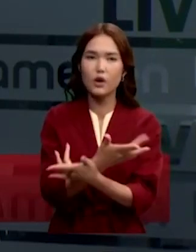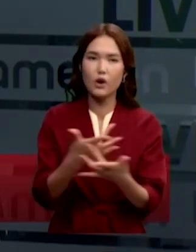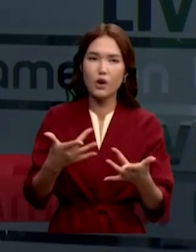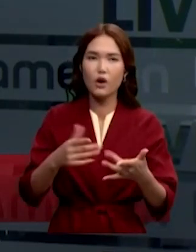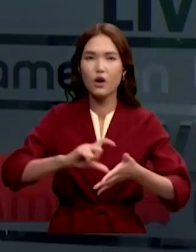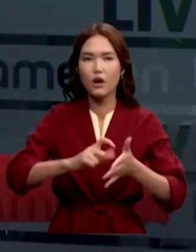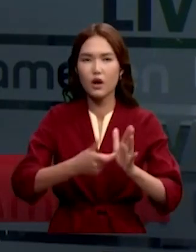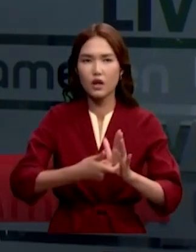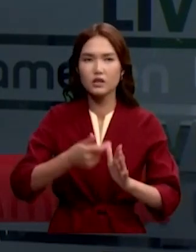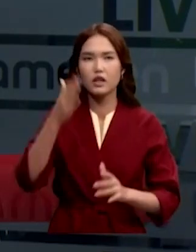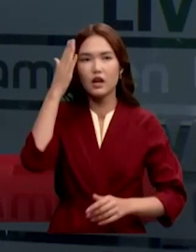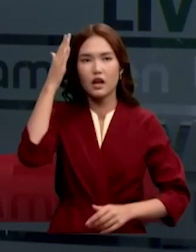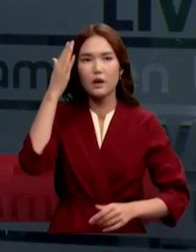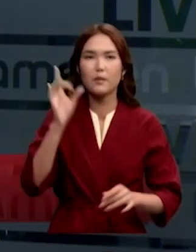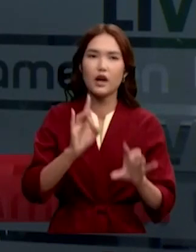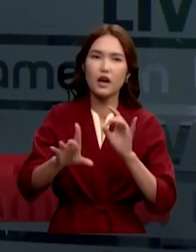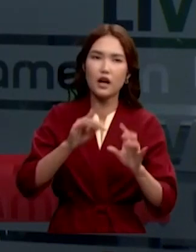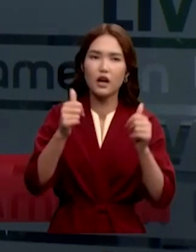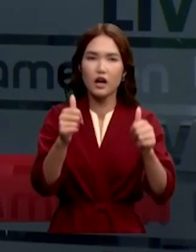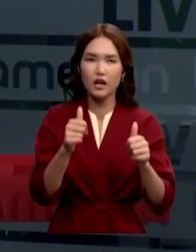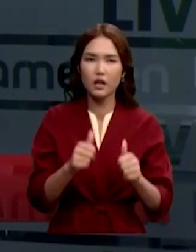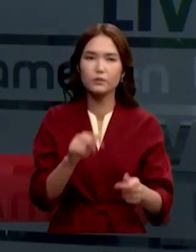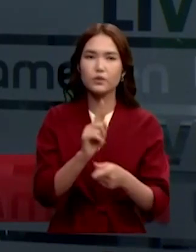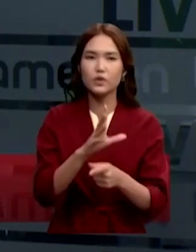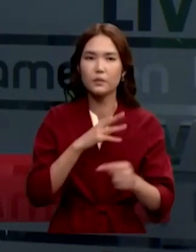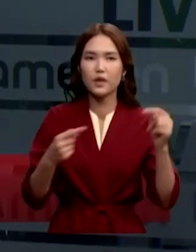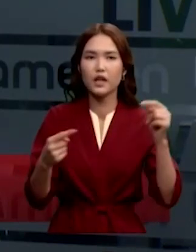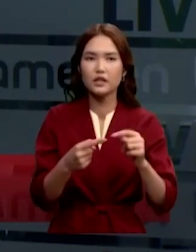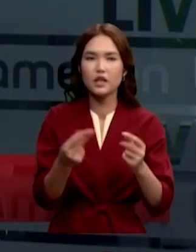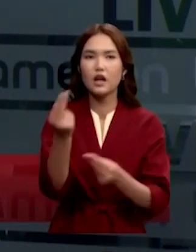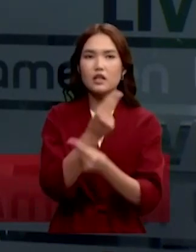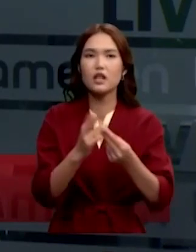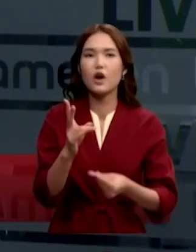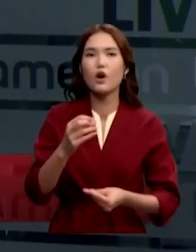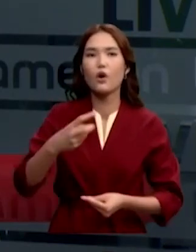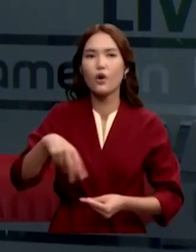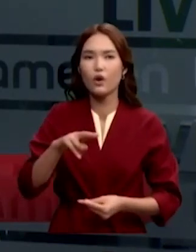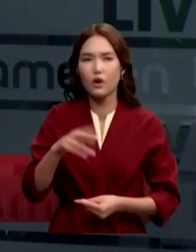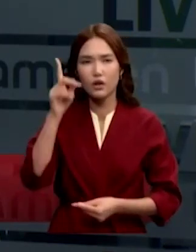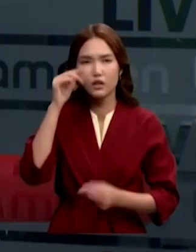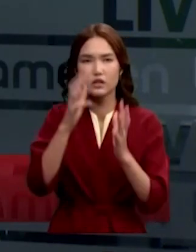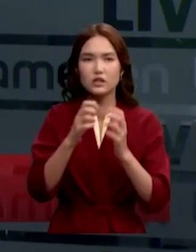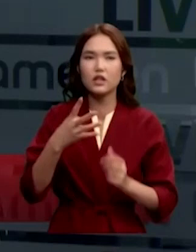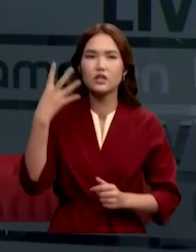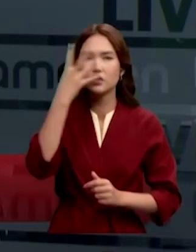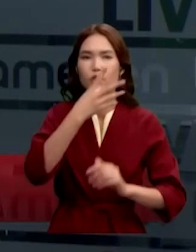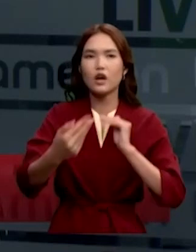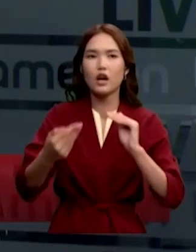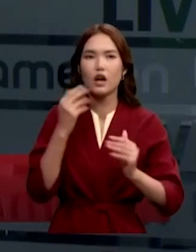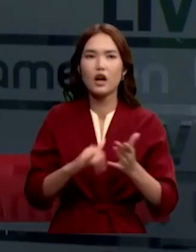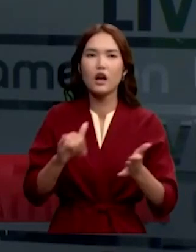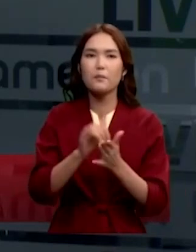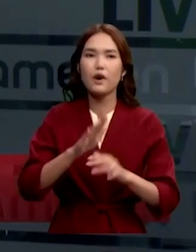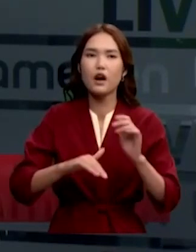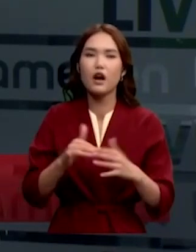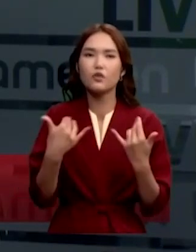Акимат настаивает, и реклама, и вывески на объектах должны соответствовать дизайн-коду. Его разработали 4 года назад, но внедрять на практике решили